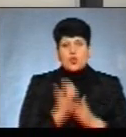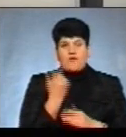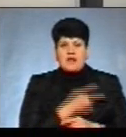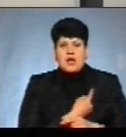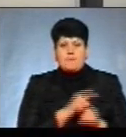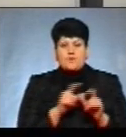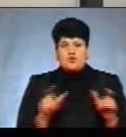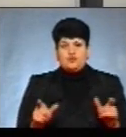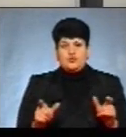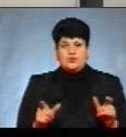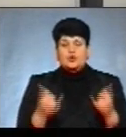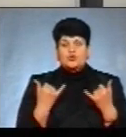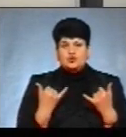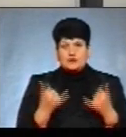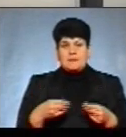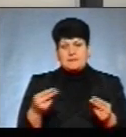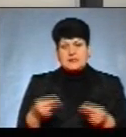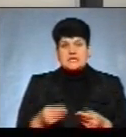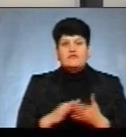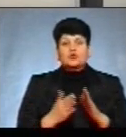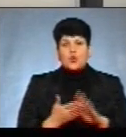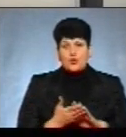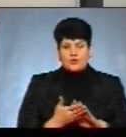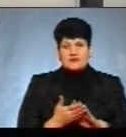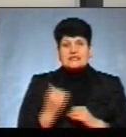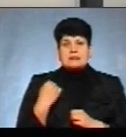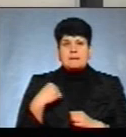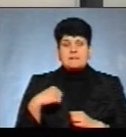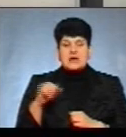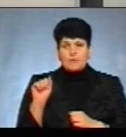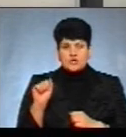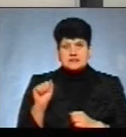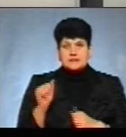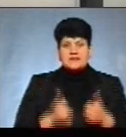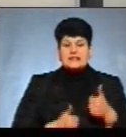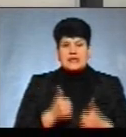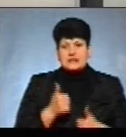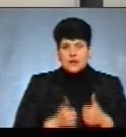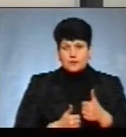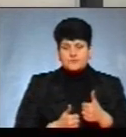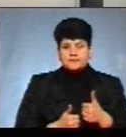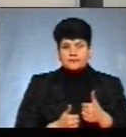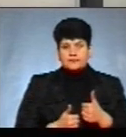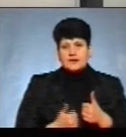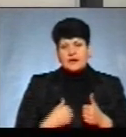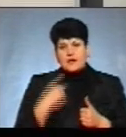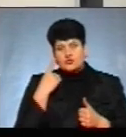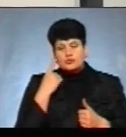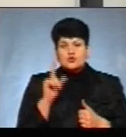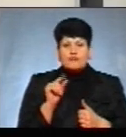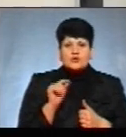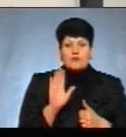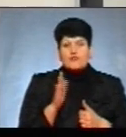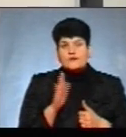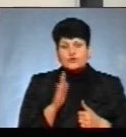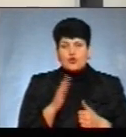амбулаторій. Ми вже буквально сьогодні, я підписав договір з переможцем тендеру. Я думаю, що в